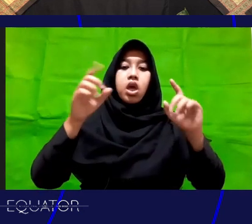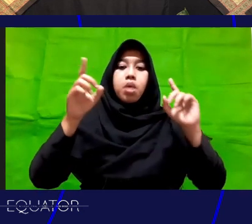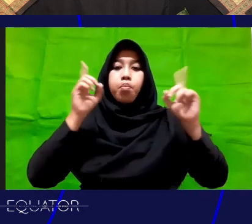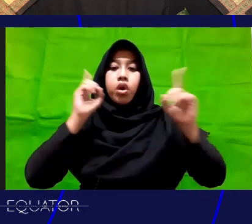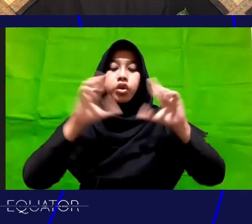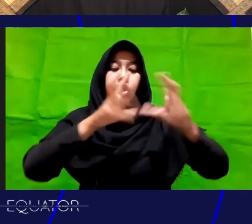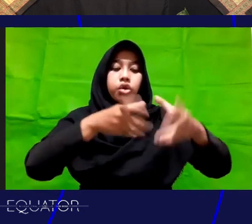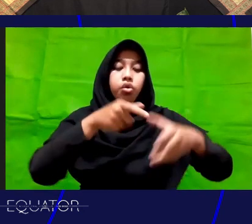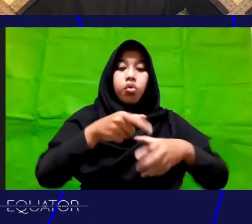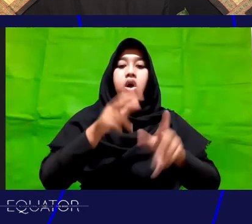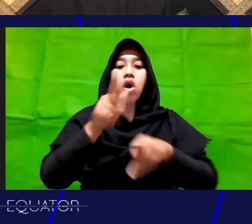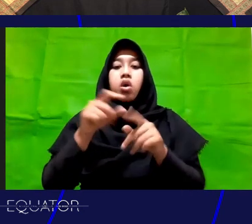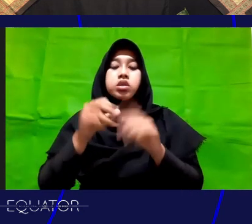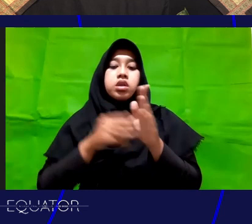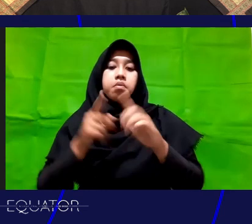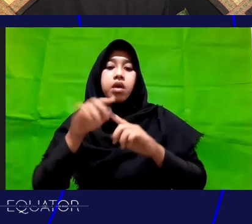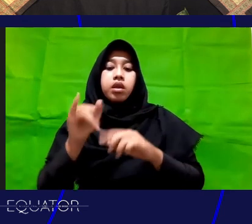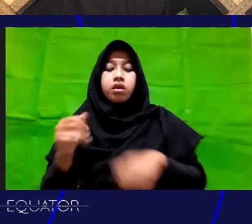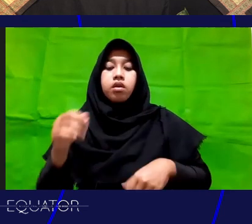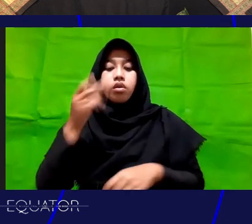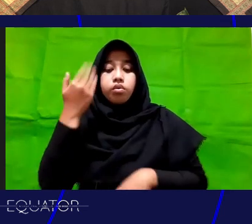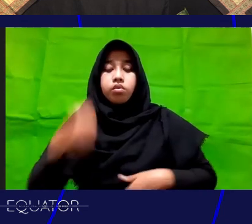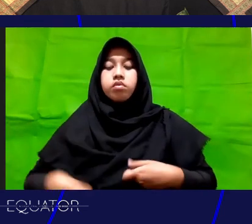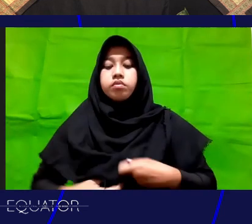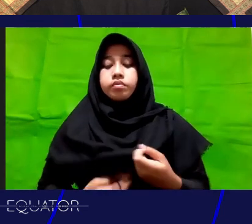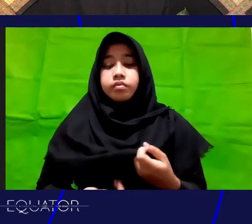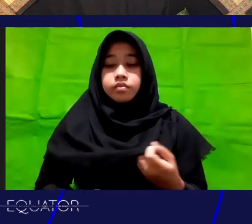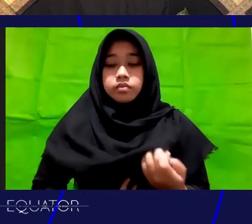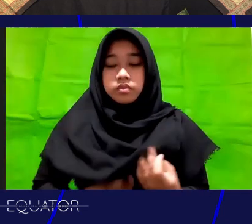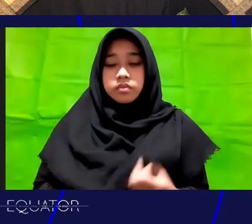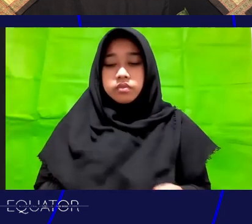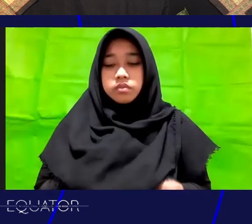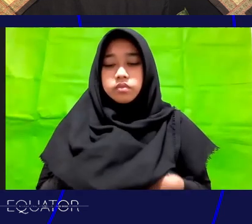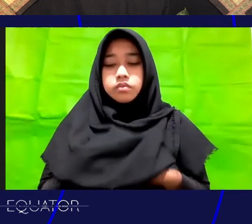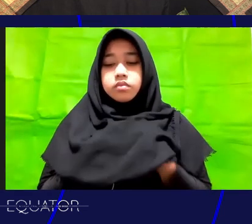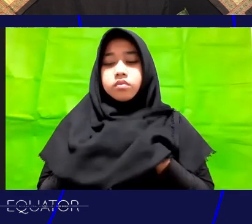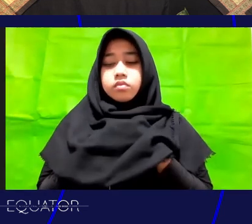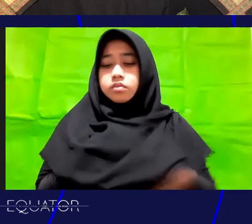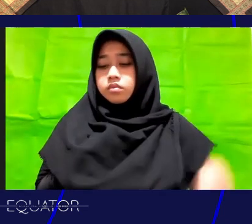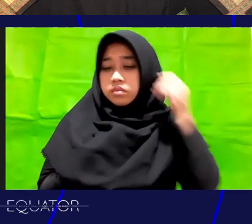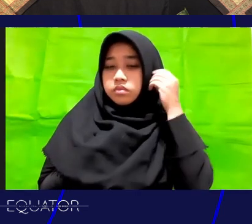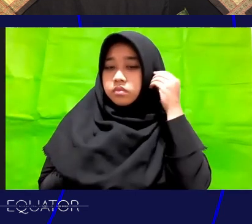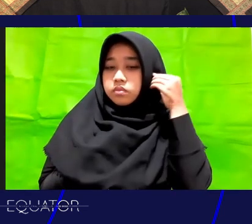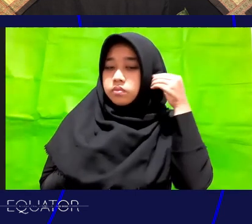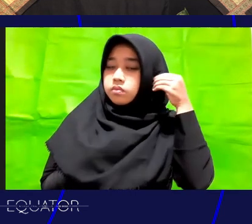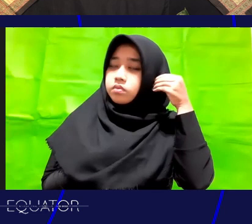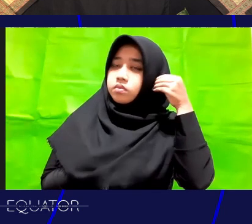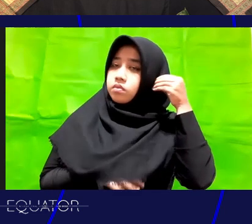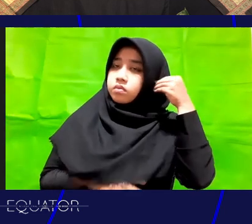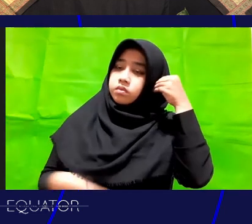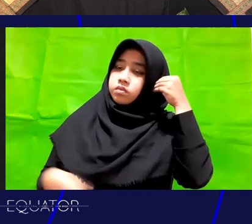Cemeti misalnya dulu awalnya merintis banyak residensi seniman dari misalnya setahu saya Australia atau Eropa datang ke Jogja